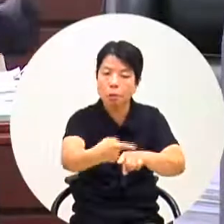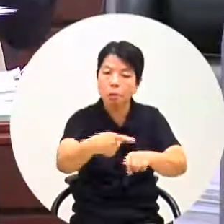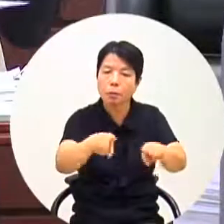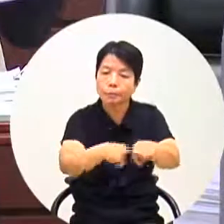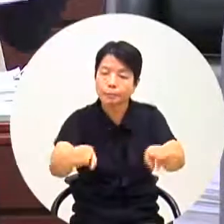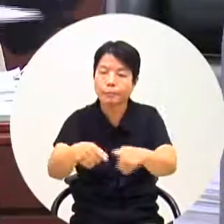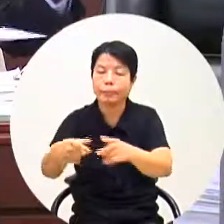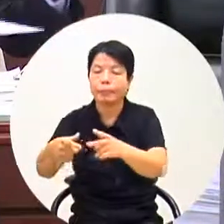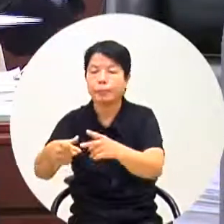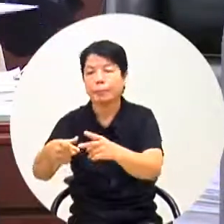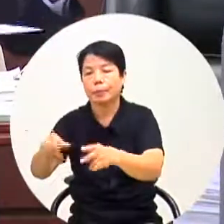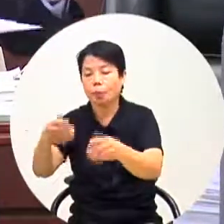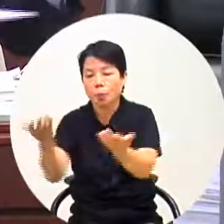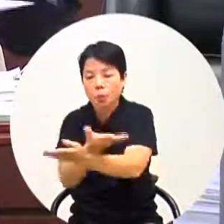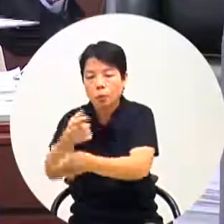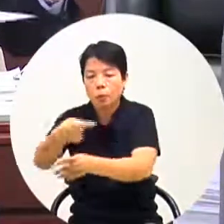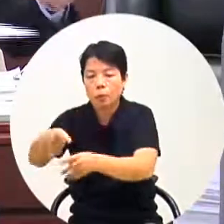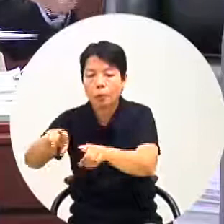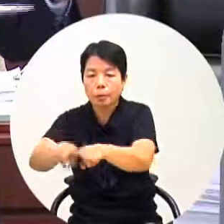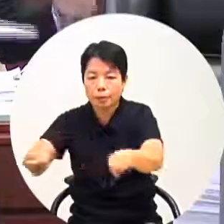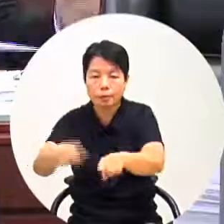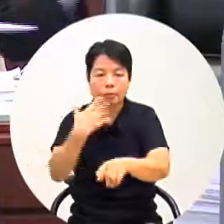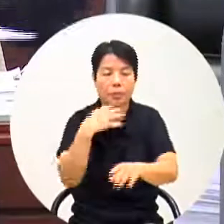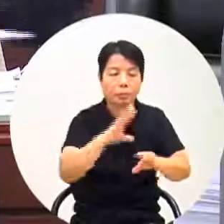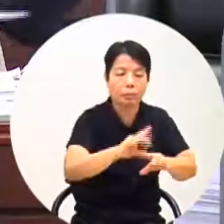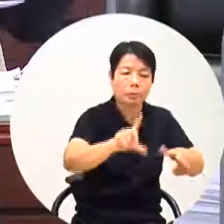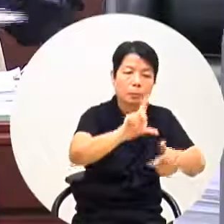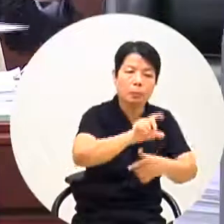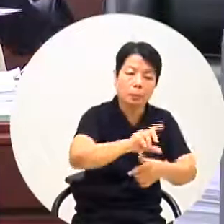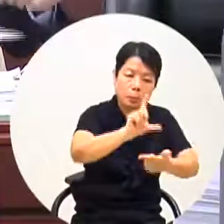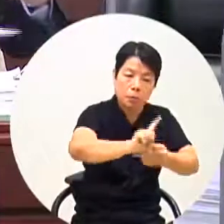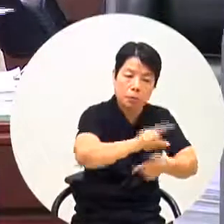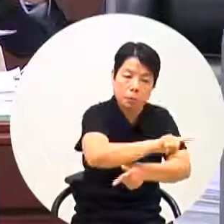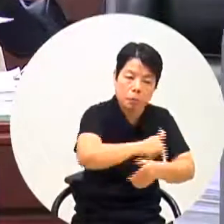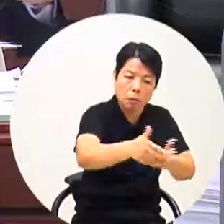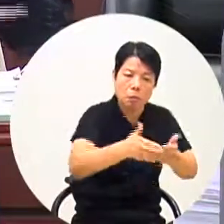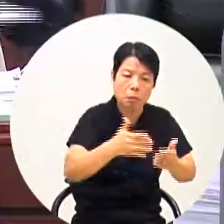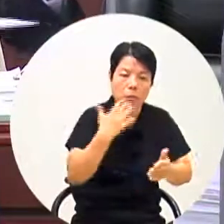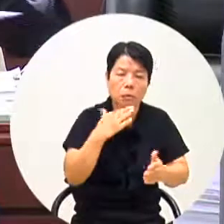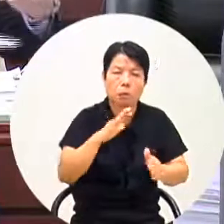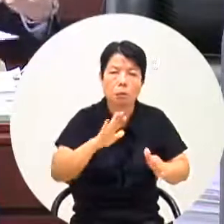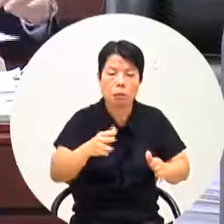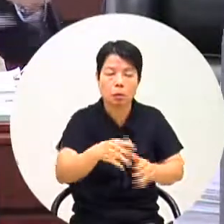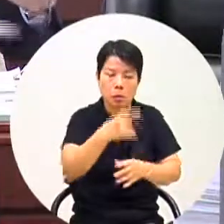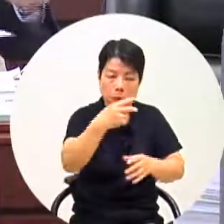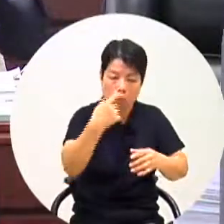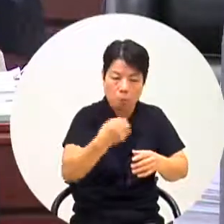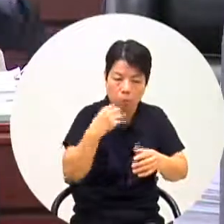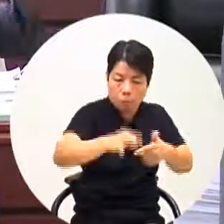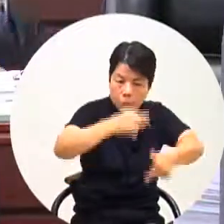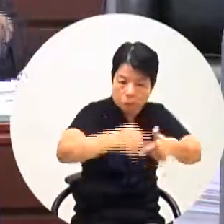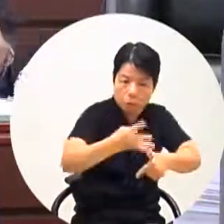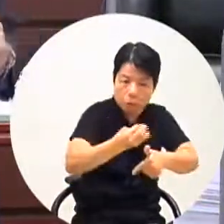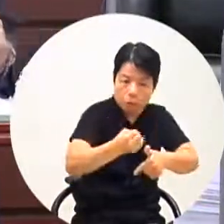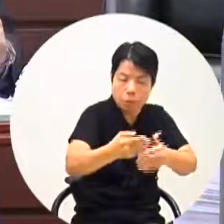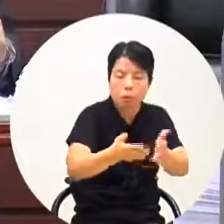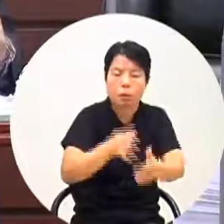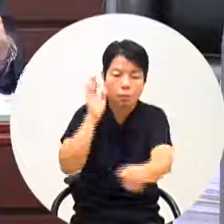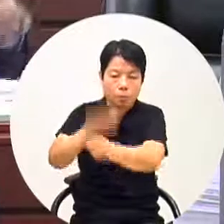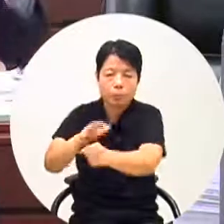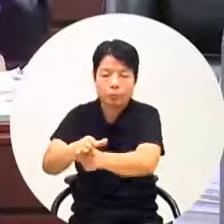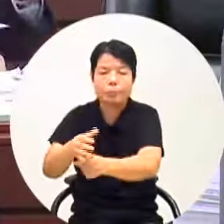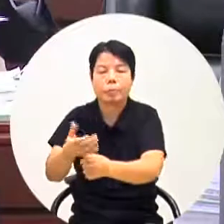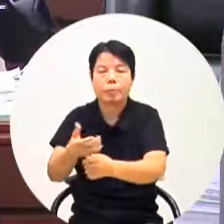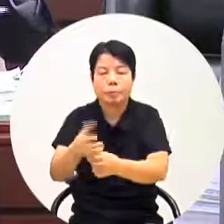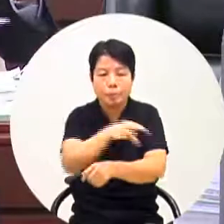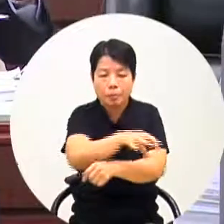依照它建筑的样态形式，如果用现在全新重建的价格应该是多少钱，就是补它多少钱。